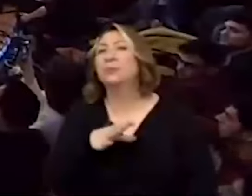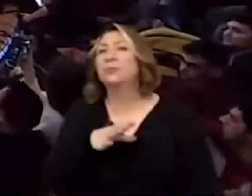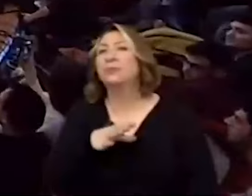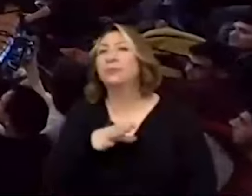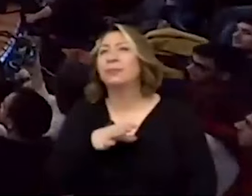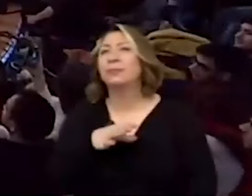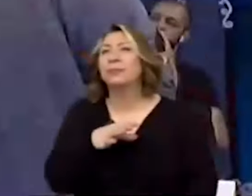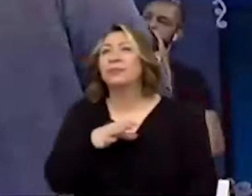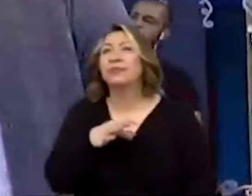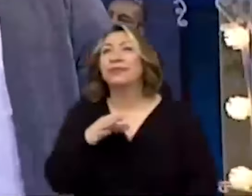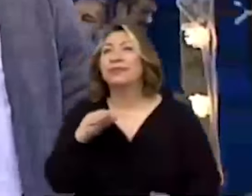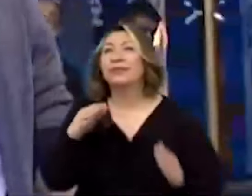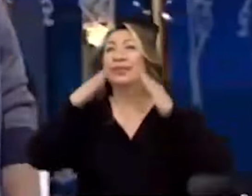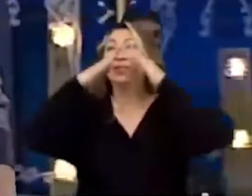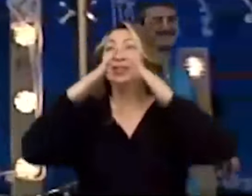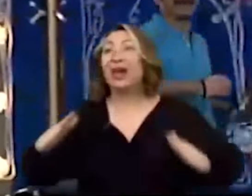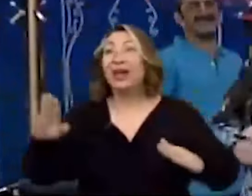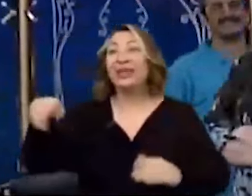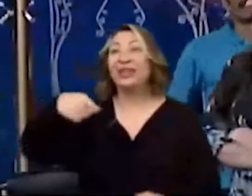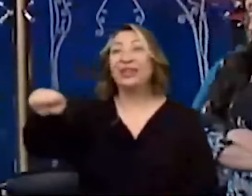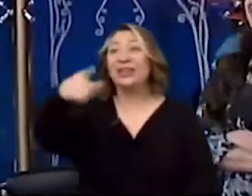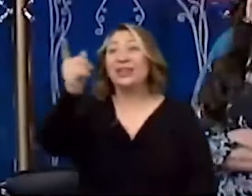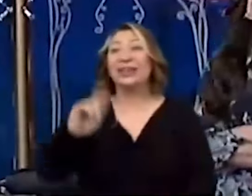yılanı. Dağ yılanı. Dağ yılanı mı?